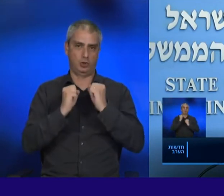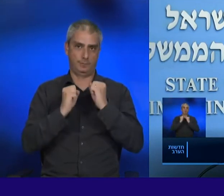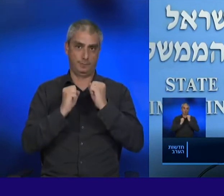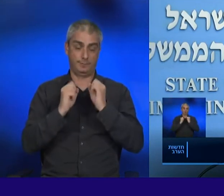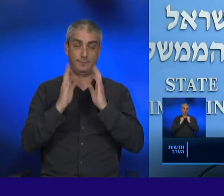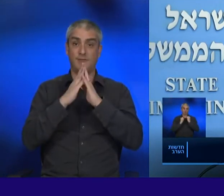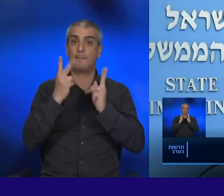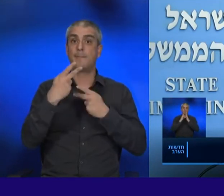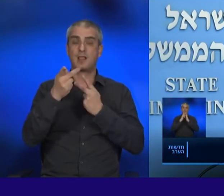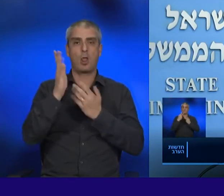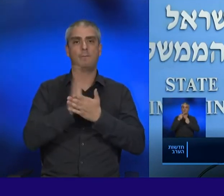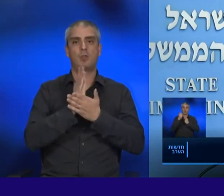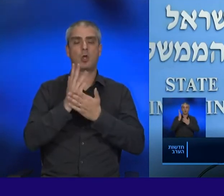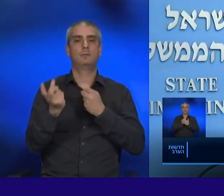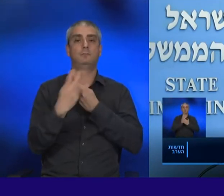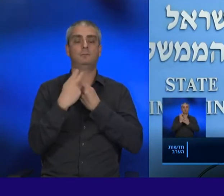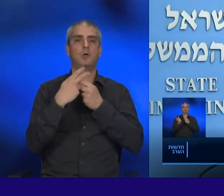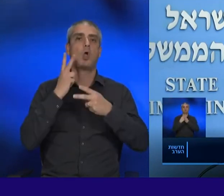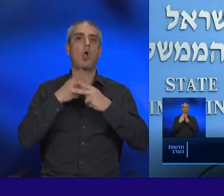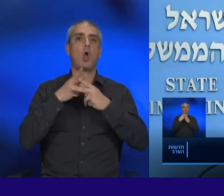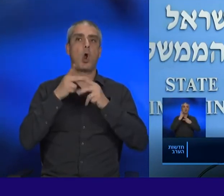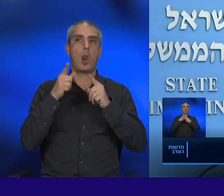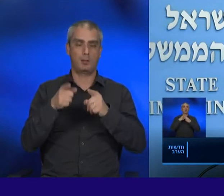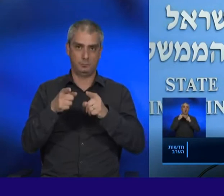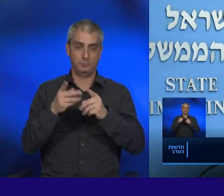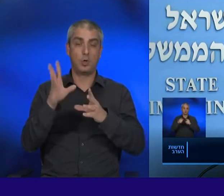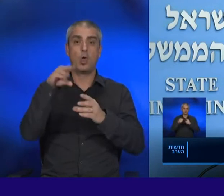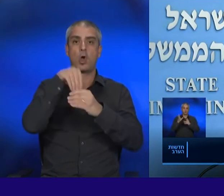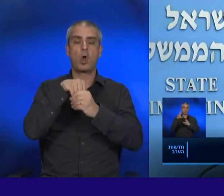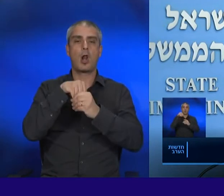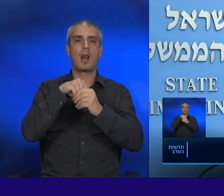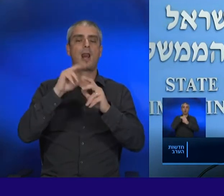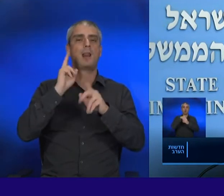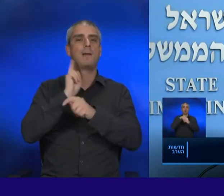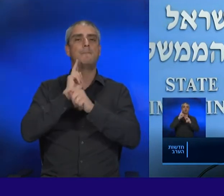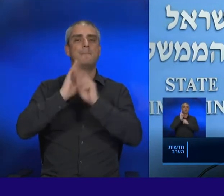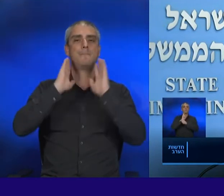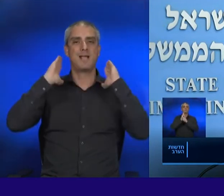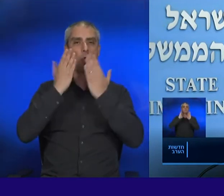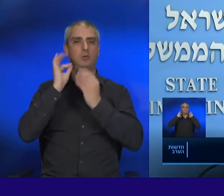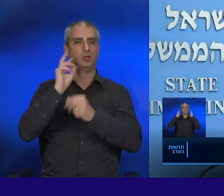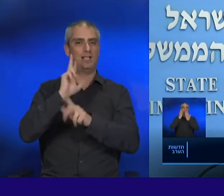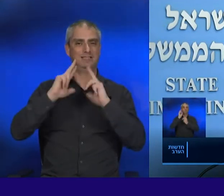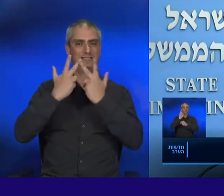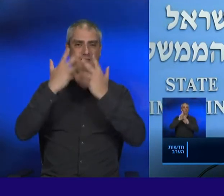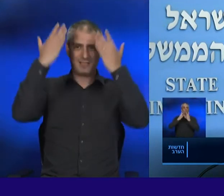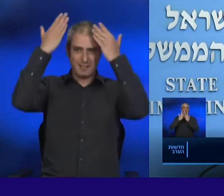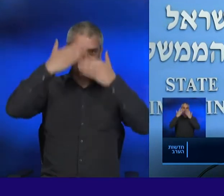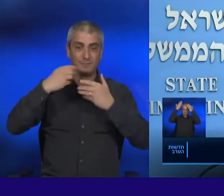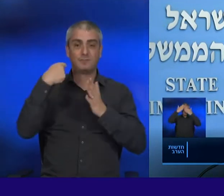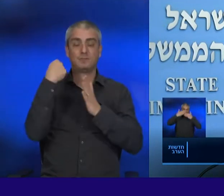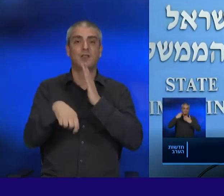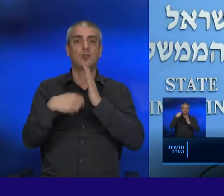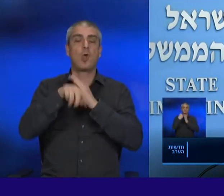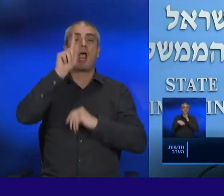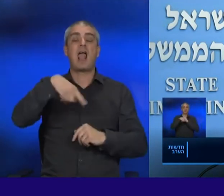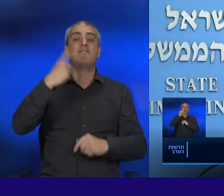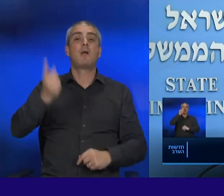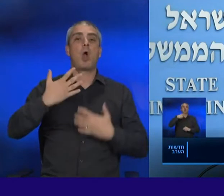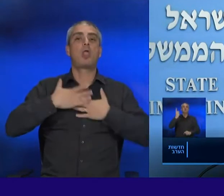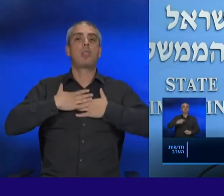בתי החולים נערכים לקליטת חולים אלה, כולל מיגון הצוותים הרפואיים, וקניית כאלף מכונות